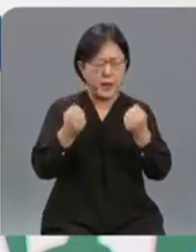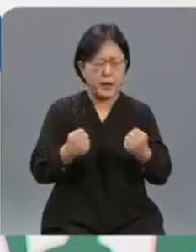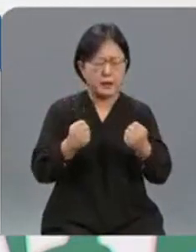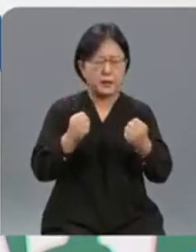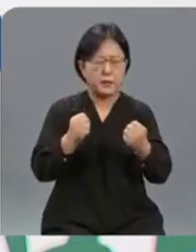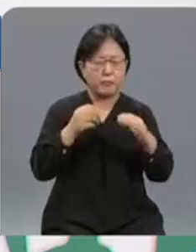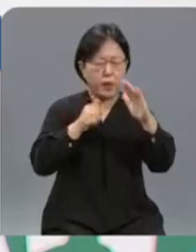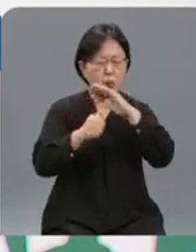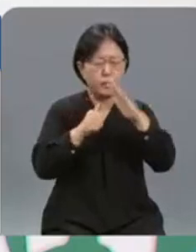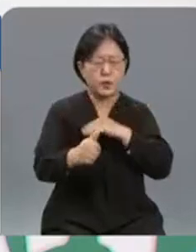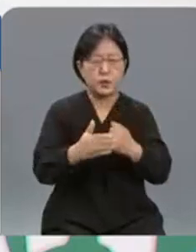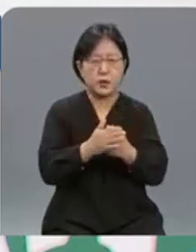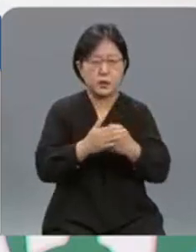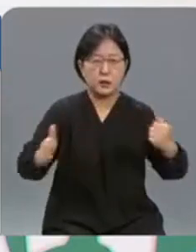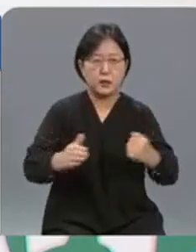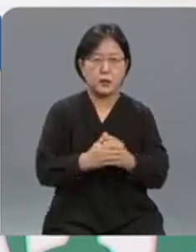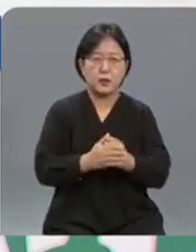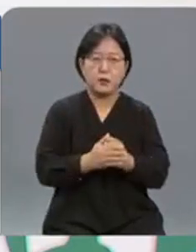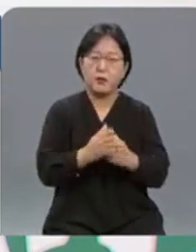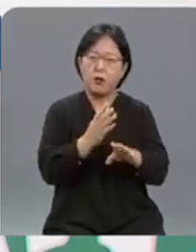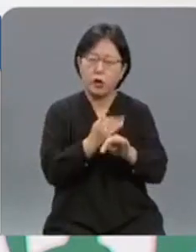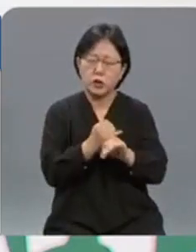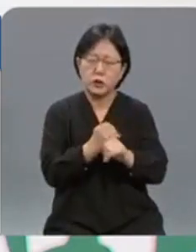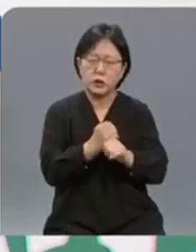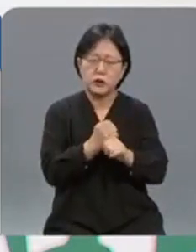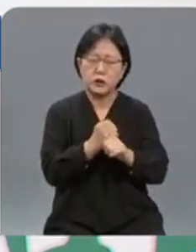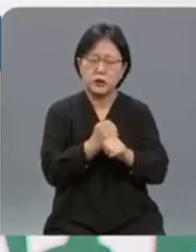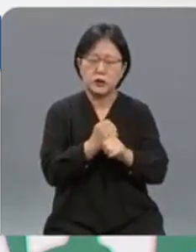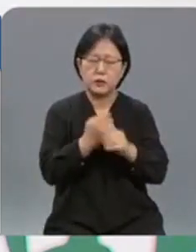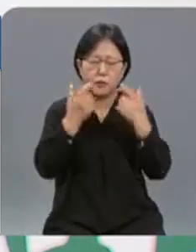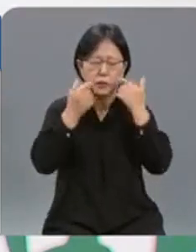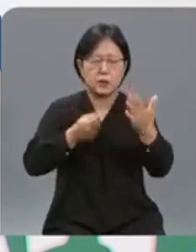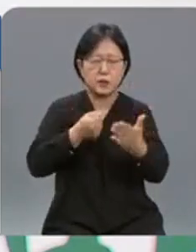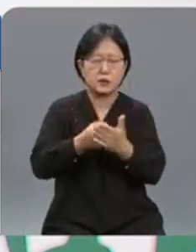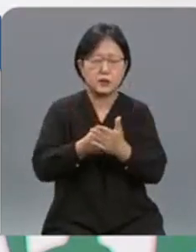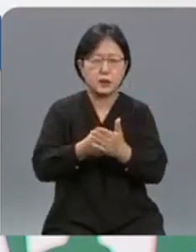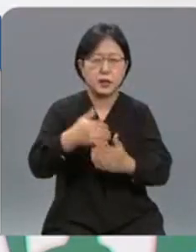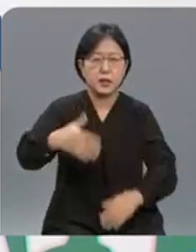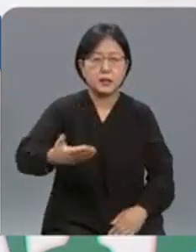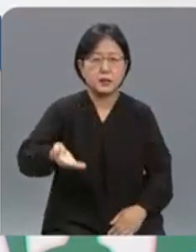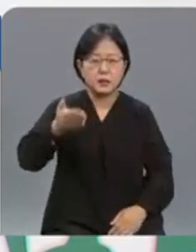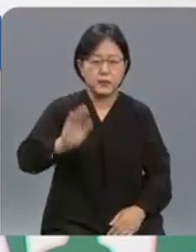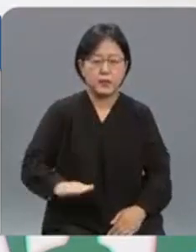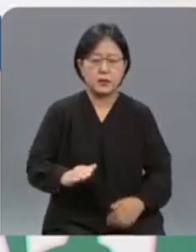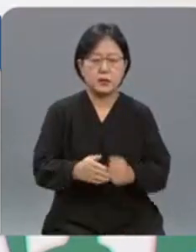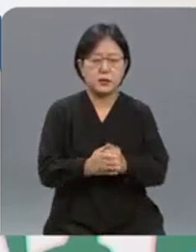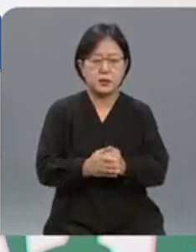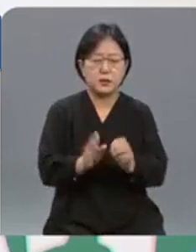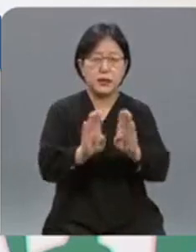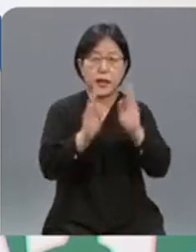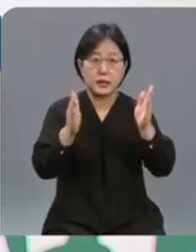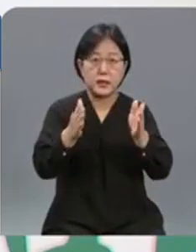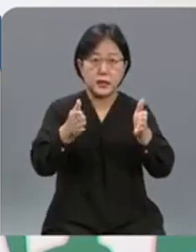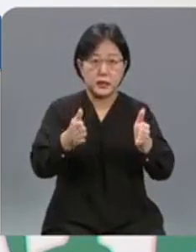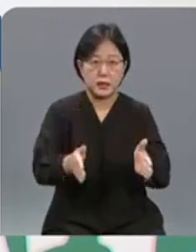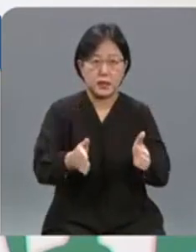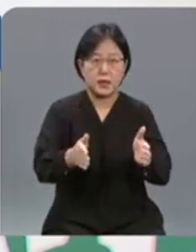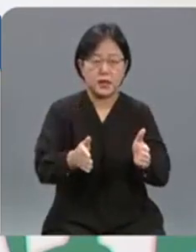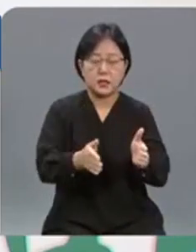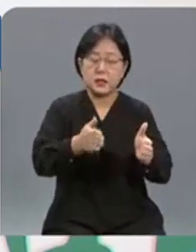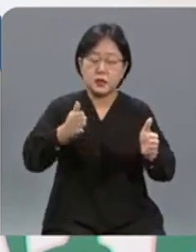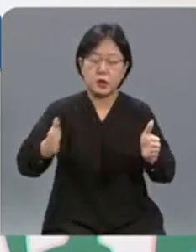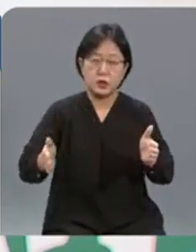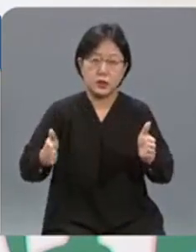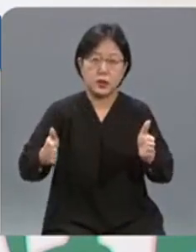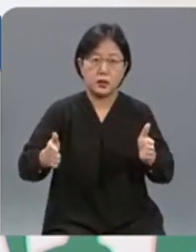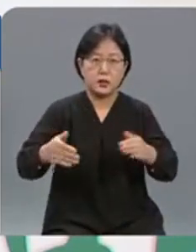아껴주셨기 때문에 시간은 며칠을 해야 될지 아직 확정은 못했지만 감사